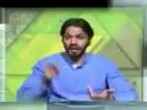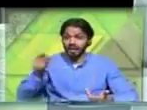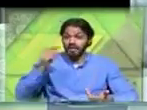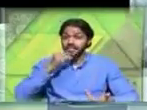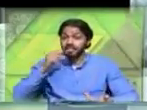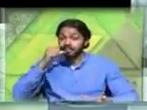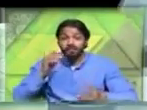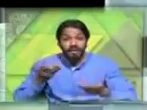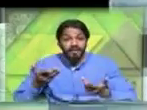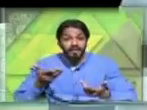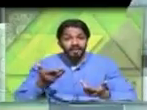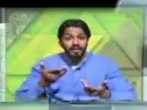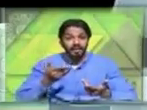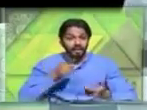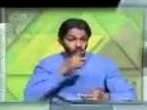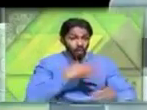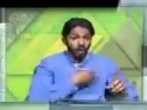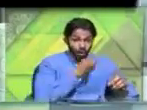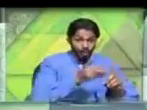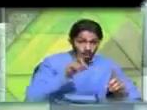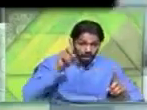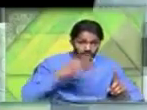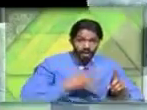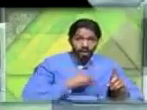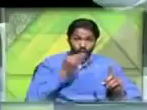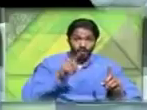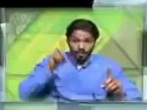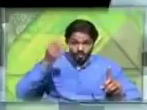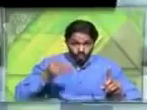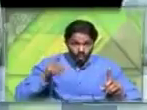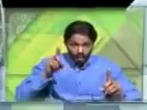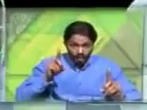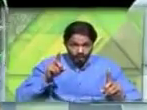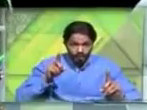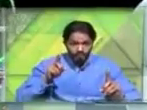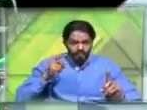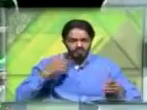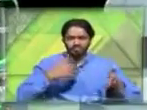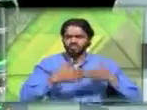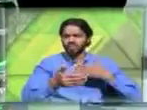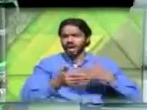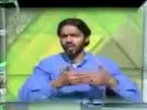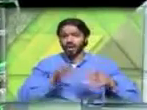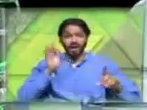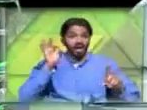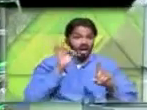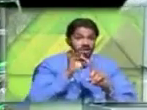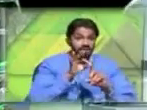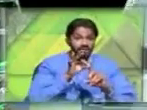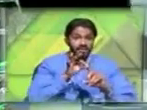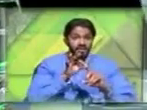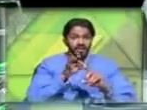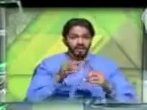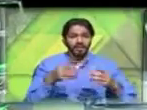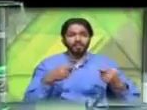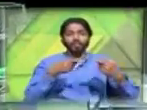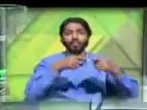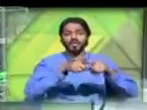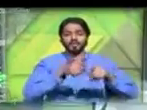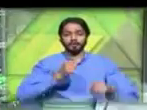الله ورسوله ومعاداة الله ورسوله. ومن هنا تنشأ الفتن بين